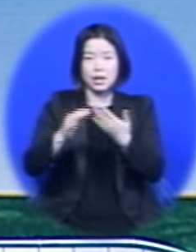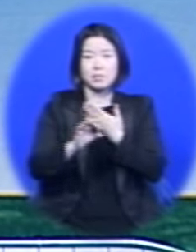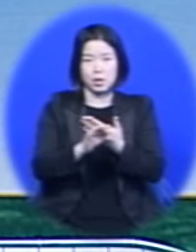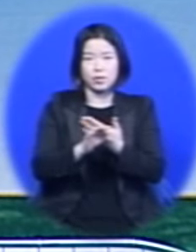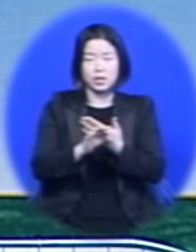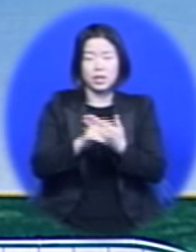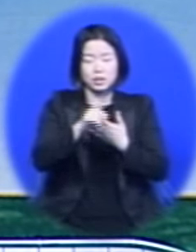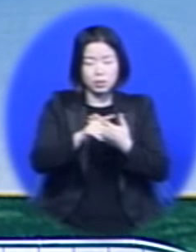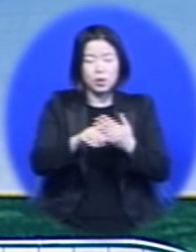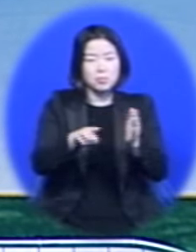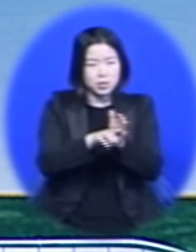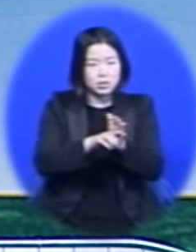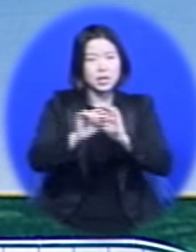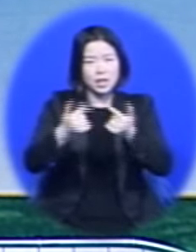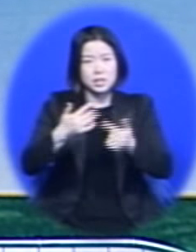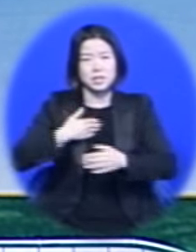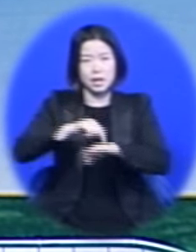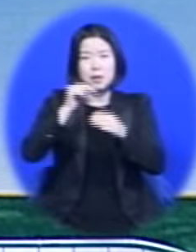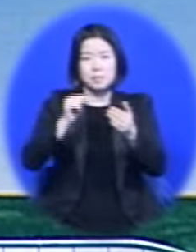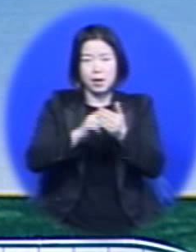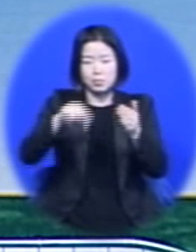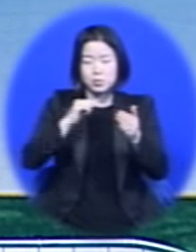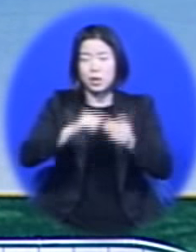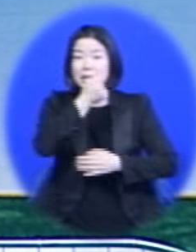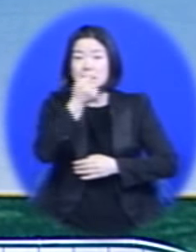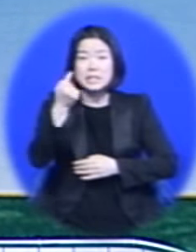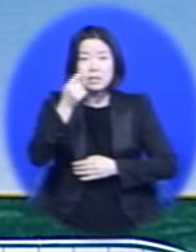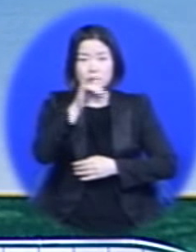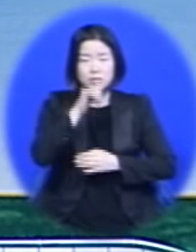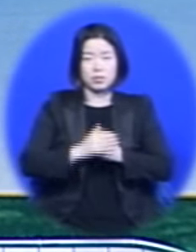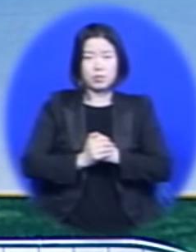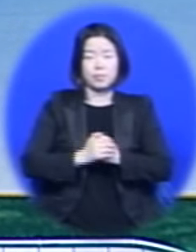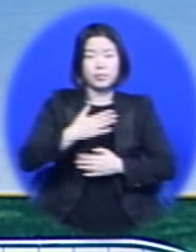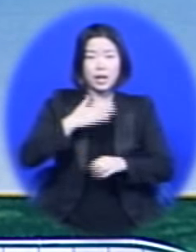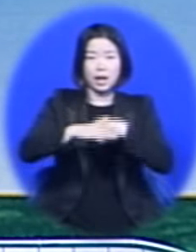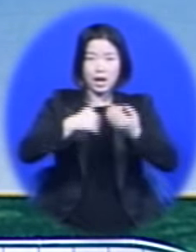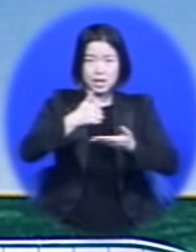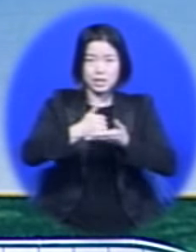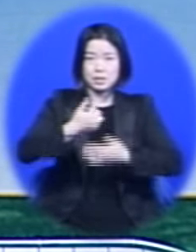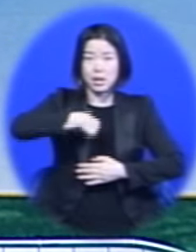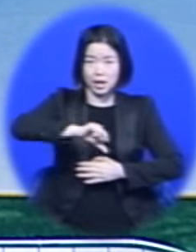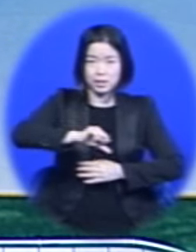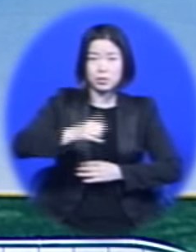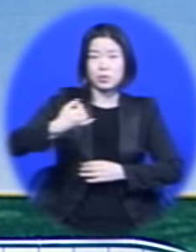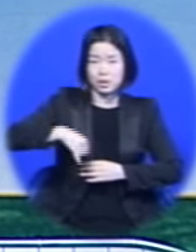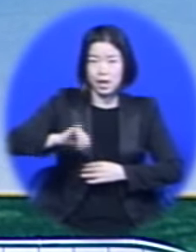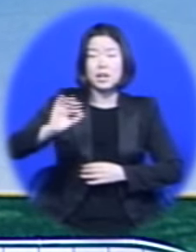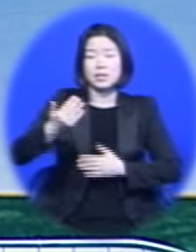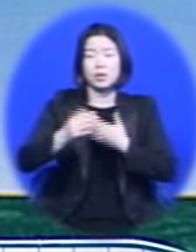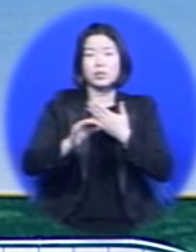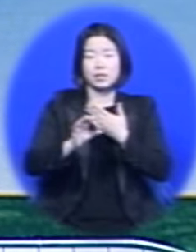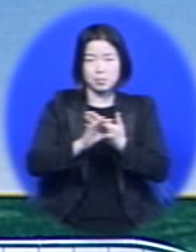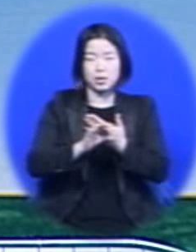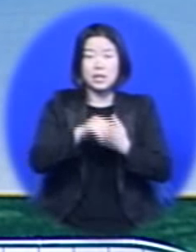믿었는지 아닌지 내 마음속에 증거가 있는데 내가 하나님의 아들이고 딸이 되었다고 하는